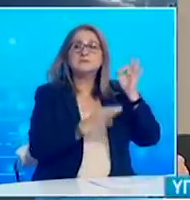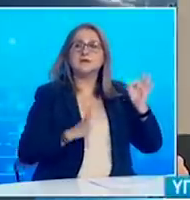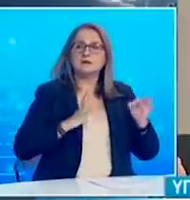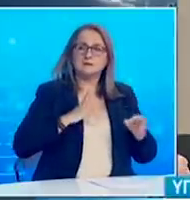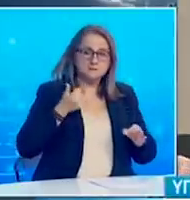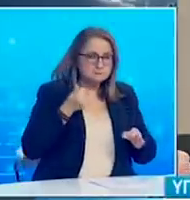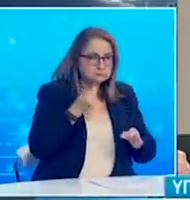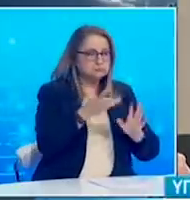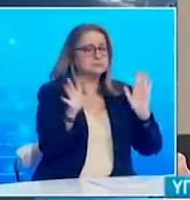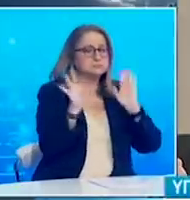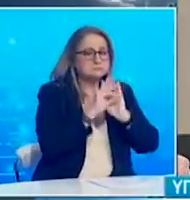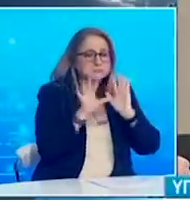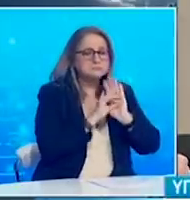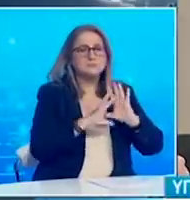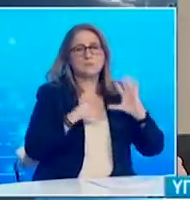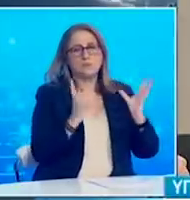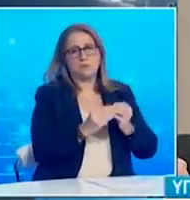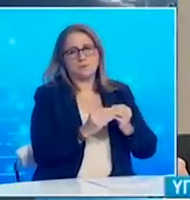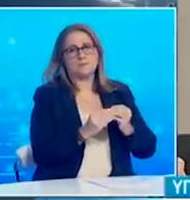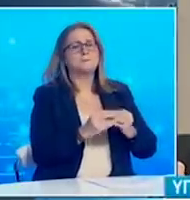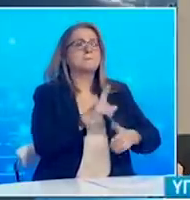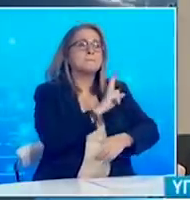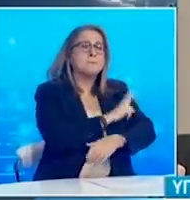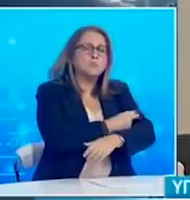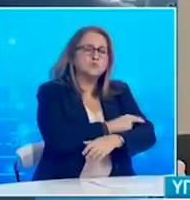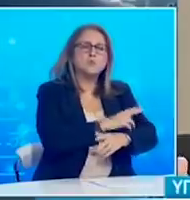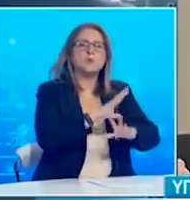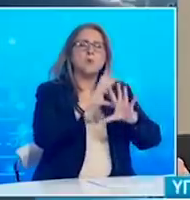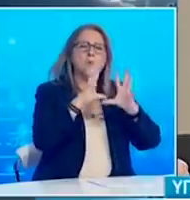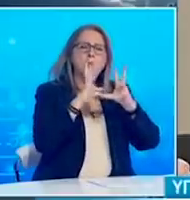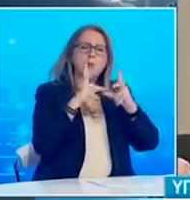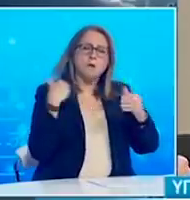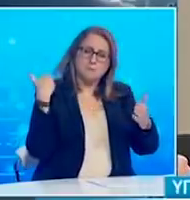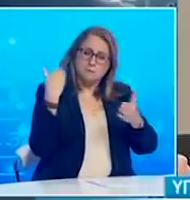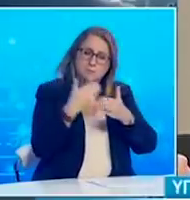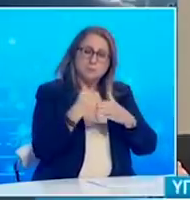το ανθρώπινο δυναμικό. Το σύστημα υγείας δούλεψε